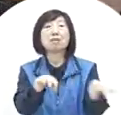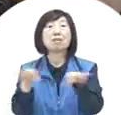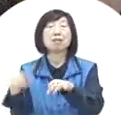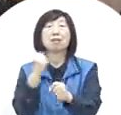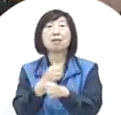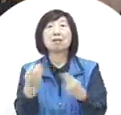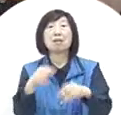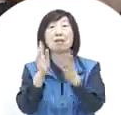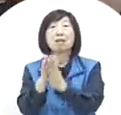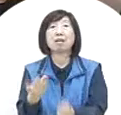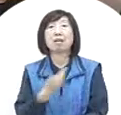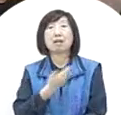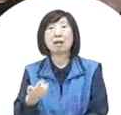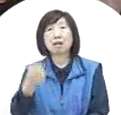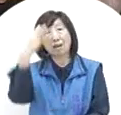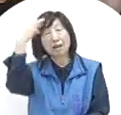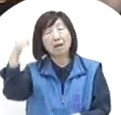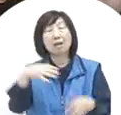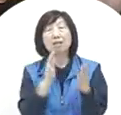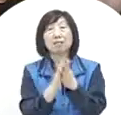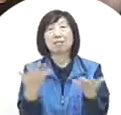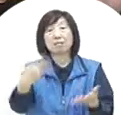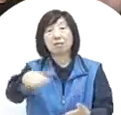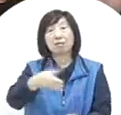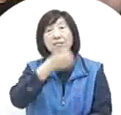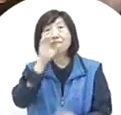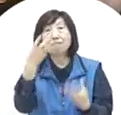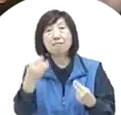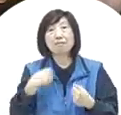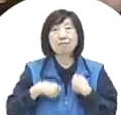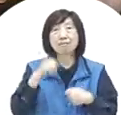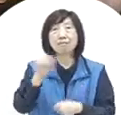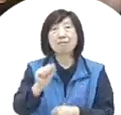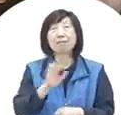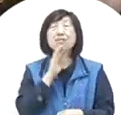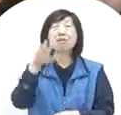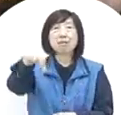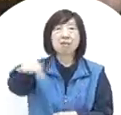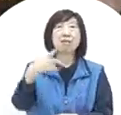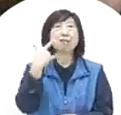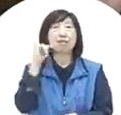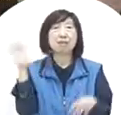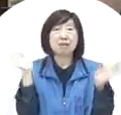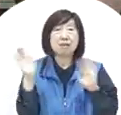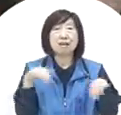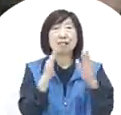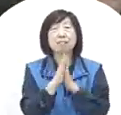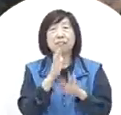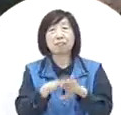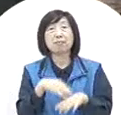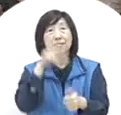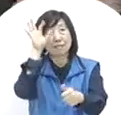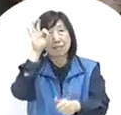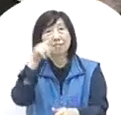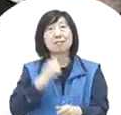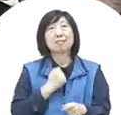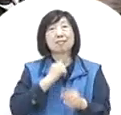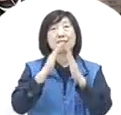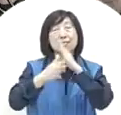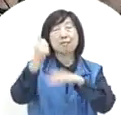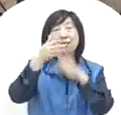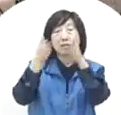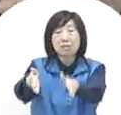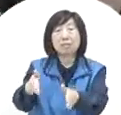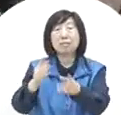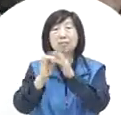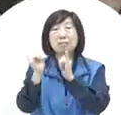放他们没水喝、没水洗澡嘛， 他们没有 这种 反应，对 不对？没关系，地方的爸爸妈妈、地方的小孩们都在看市长是怎么对待我们地方的人民